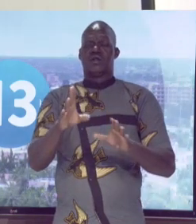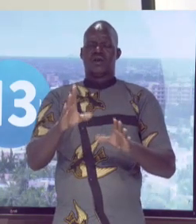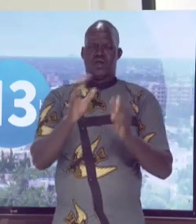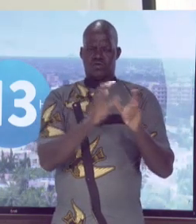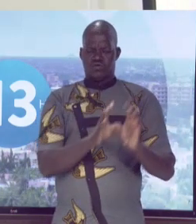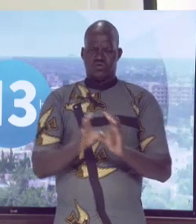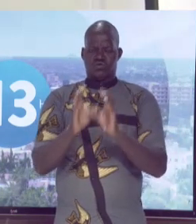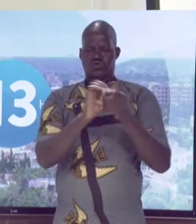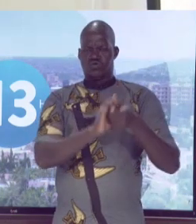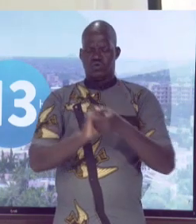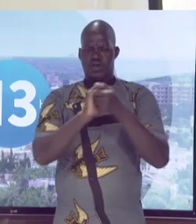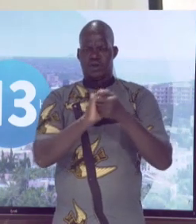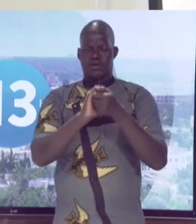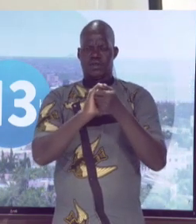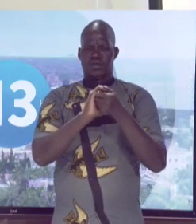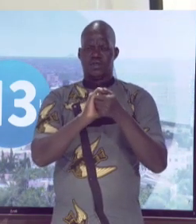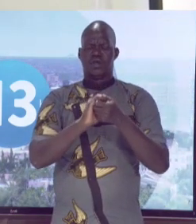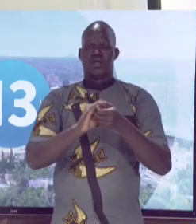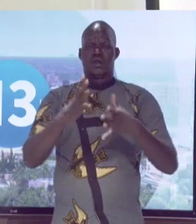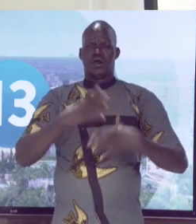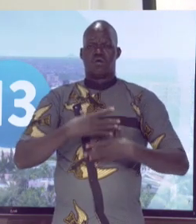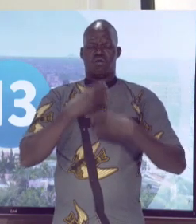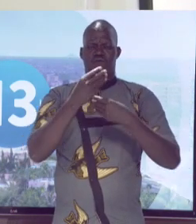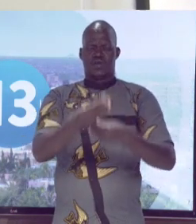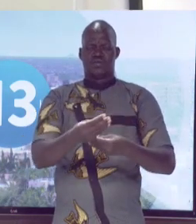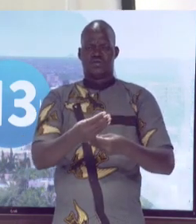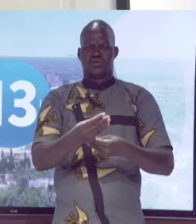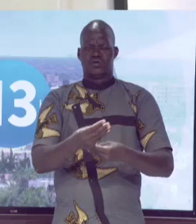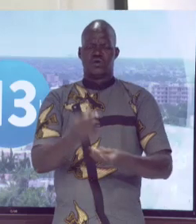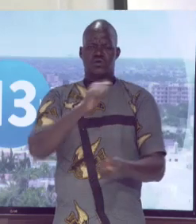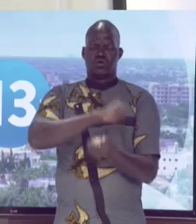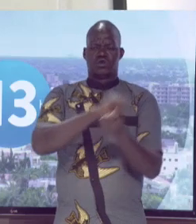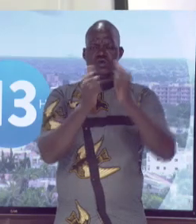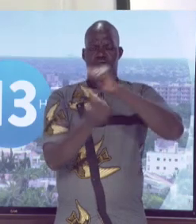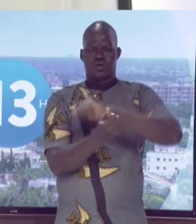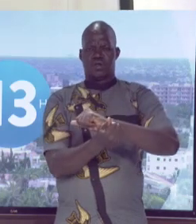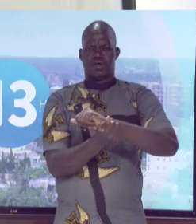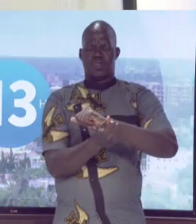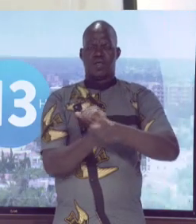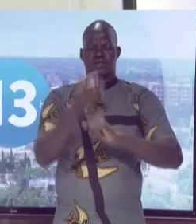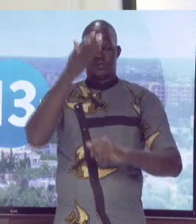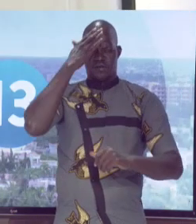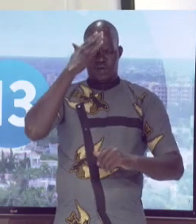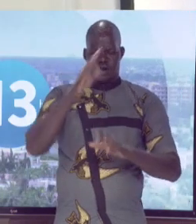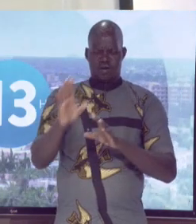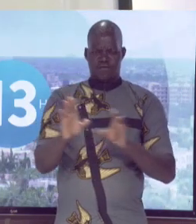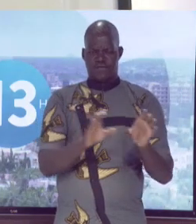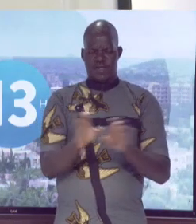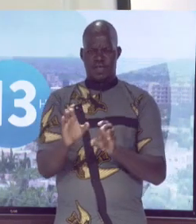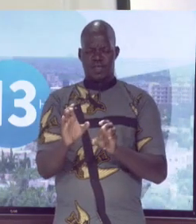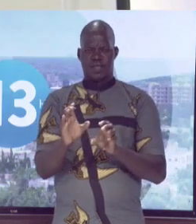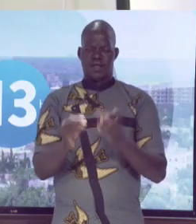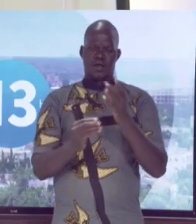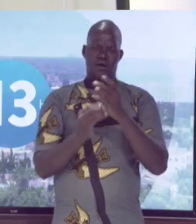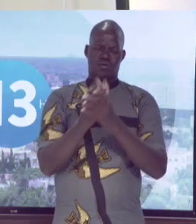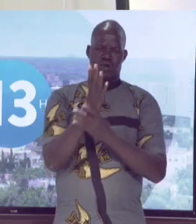solidarité, la confiance, le changement, le savoir-faire, la croissance